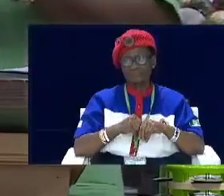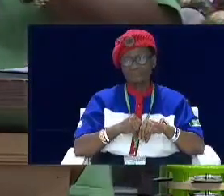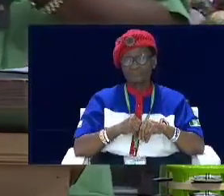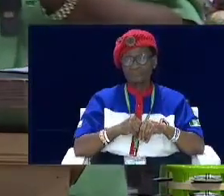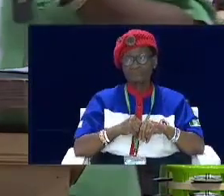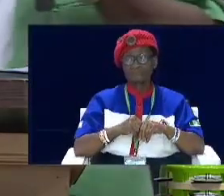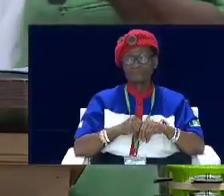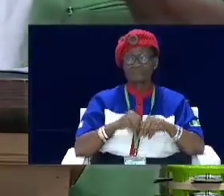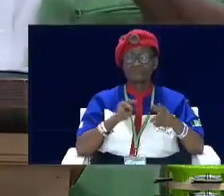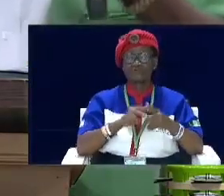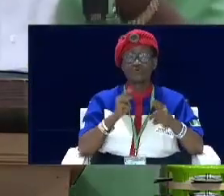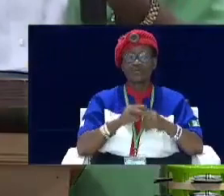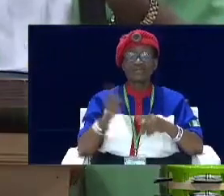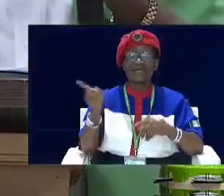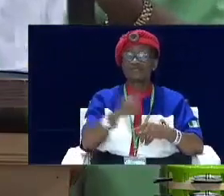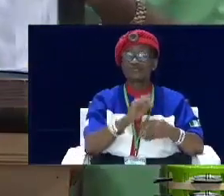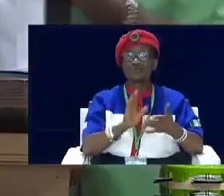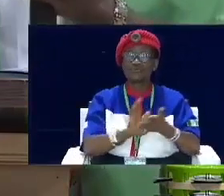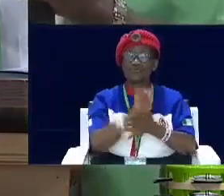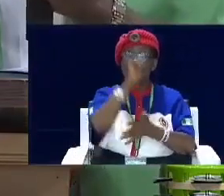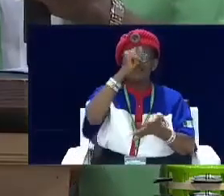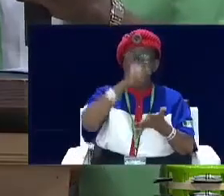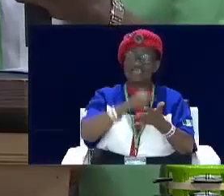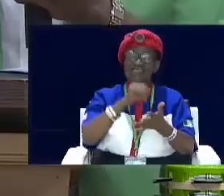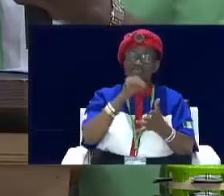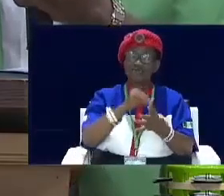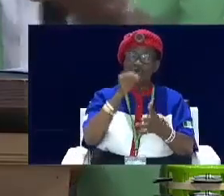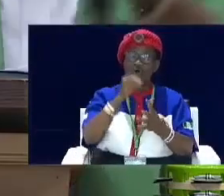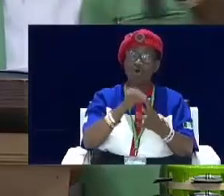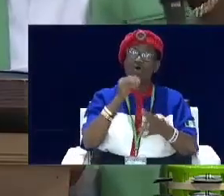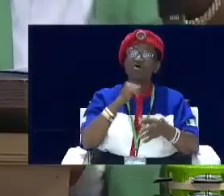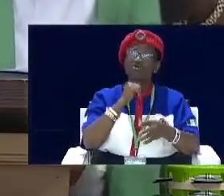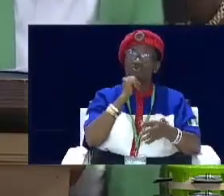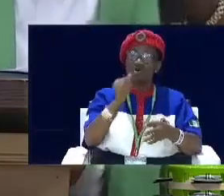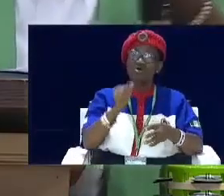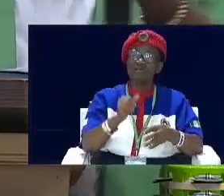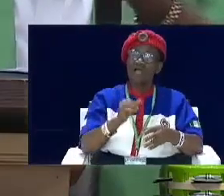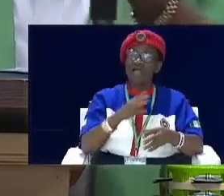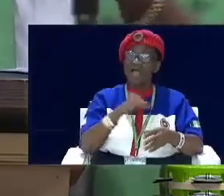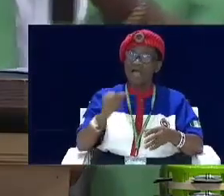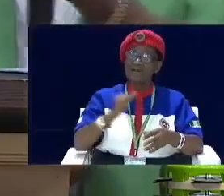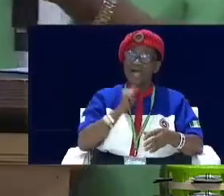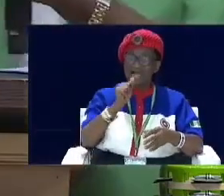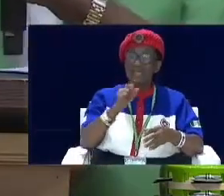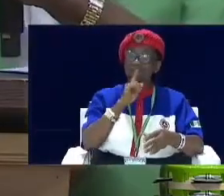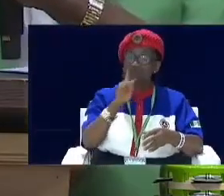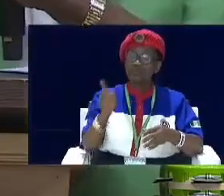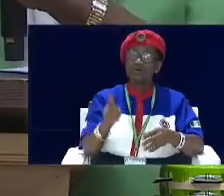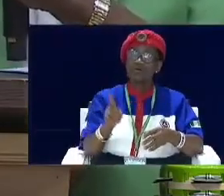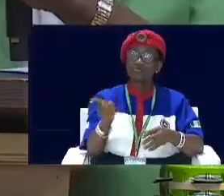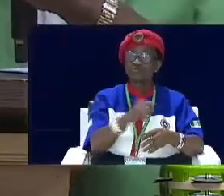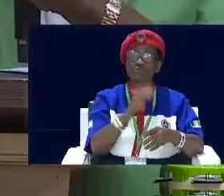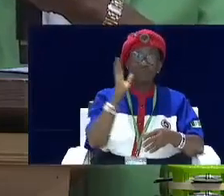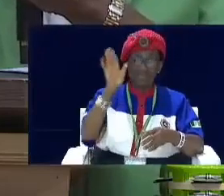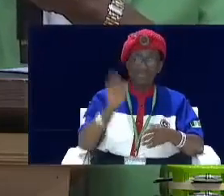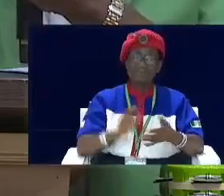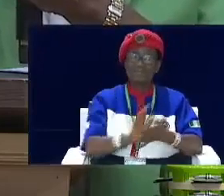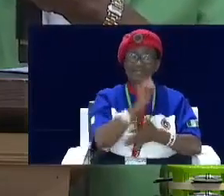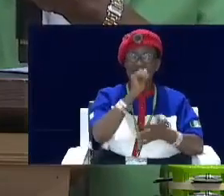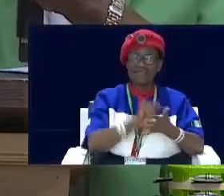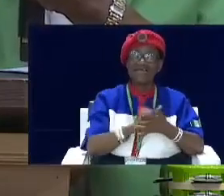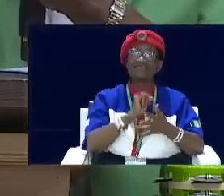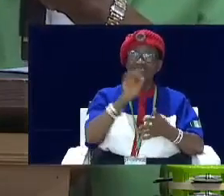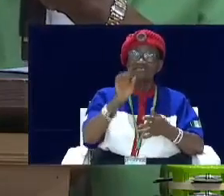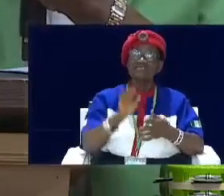Whether you believe it or not. Ó yá o gbàgbọ́ tàbí bẹ́ẹ̀ kọ́ o. And I'm sure you are a believer, that's why you are here. Mo mọ̀ wípé onígbàgbọ́ ni ọ lo fi